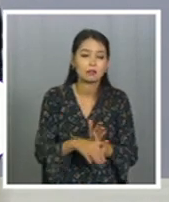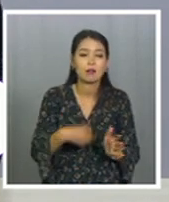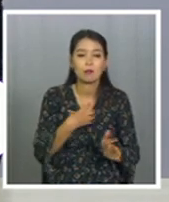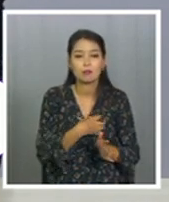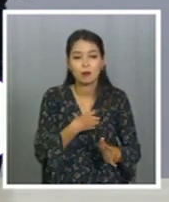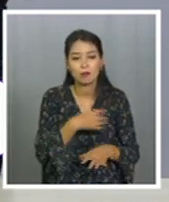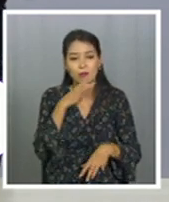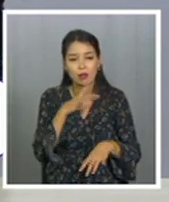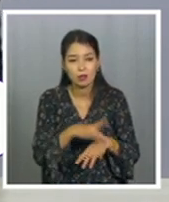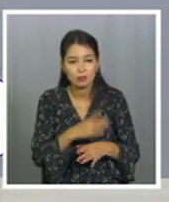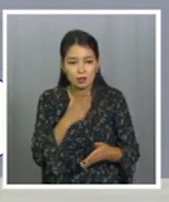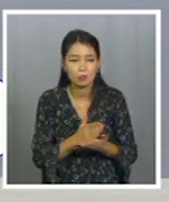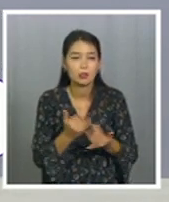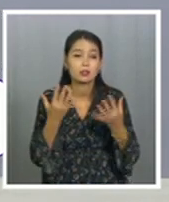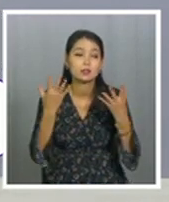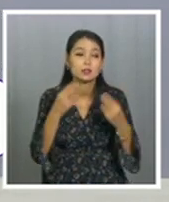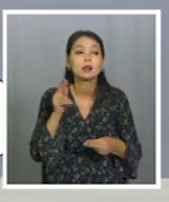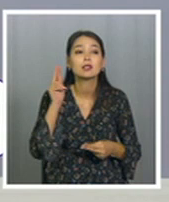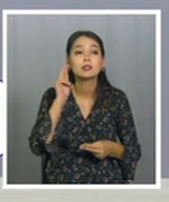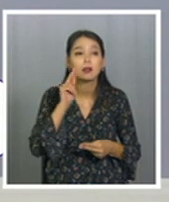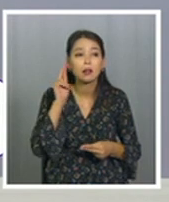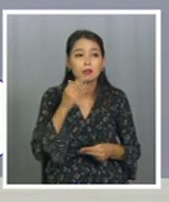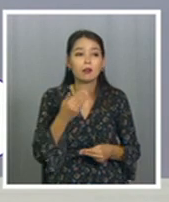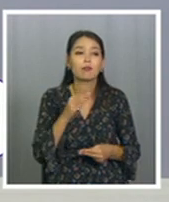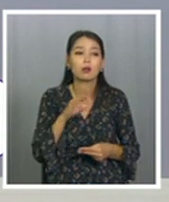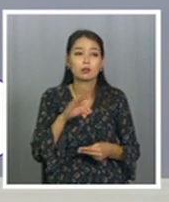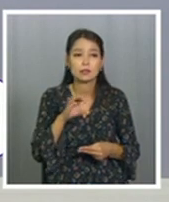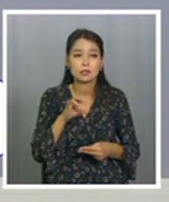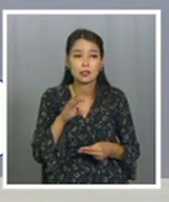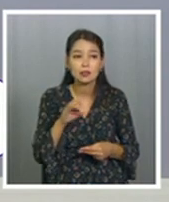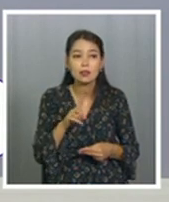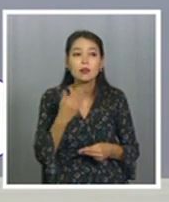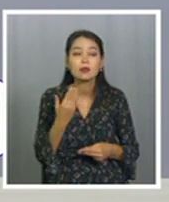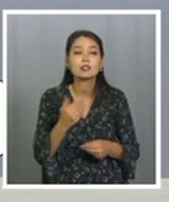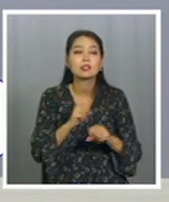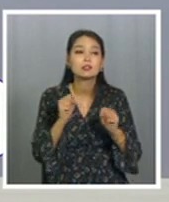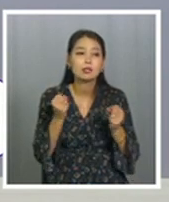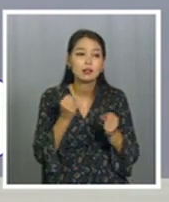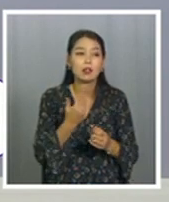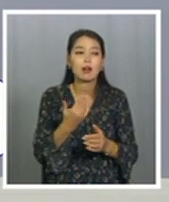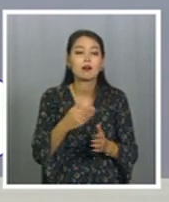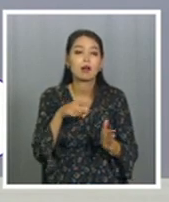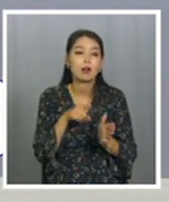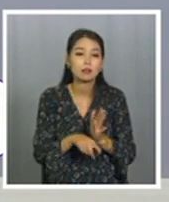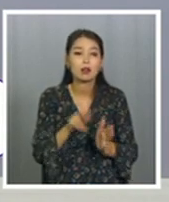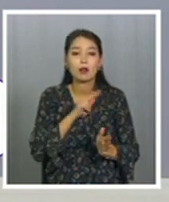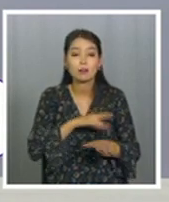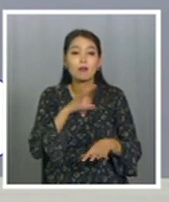Олай болса, бүгінгі сабағымыздың тақырыбы фотосинтездің жылдамдығына әсер ететін факторлар.